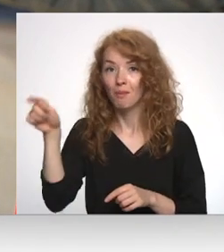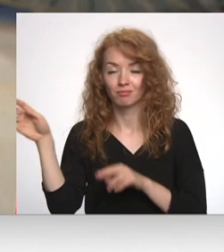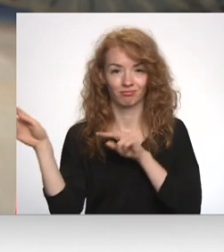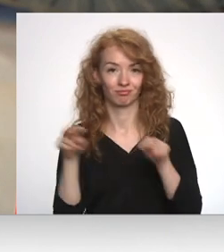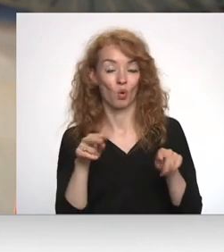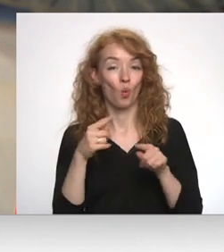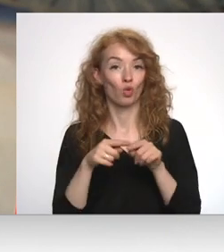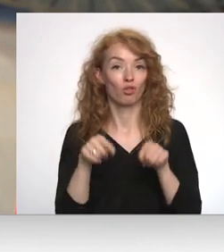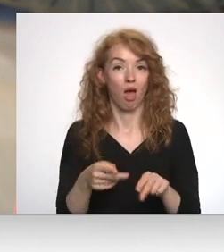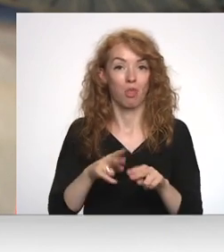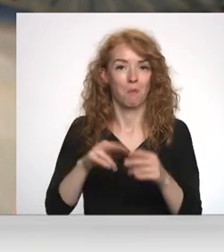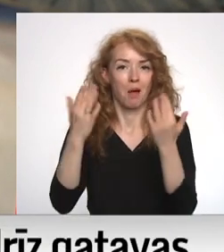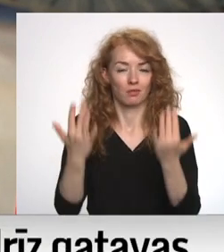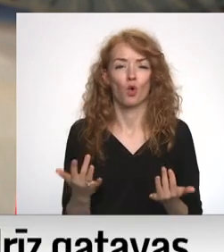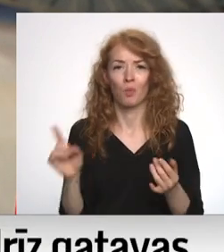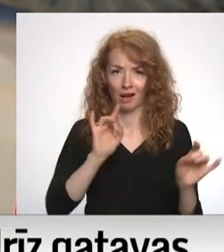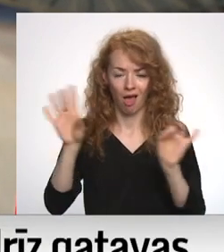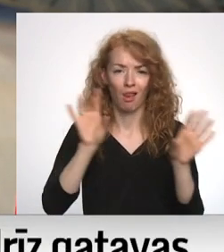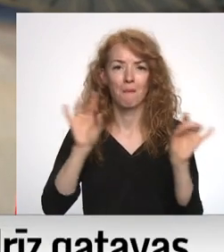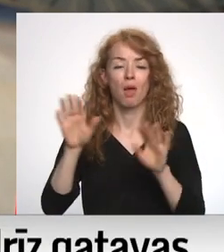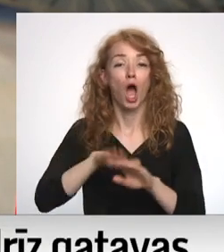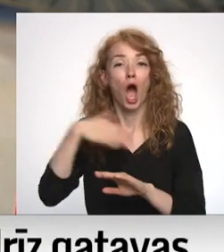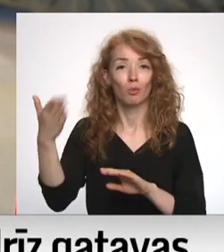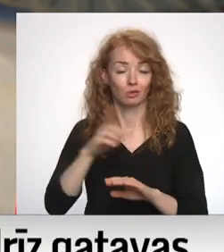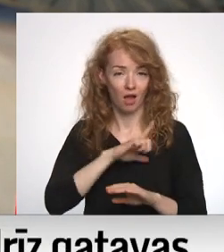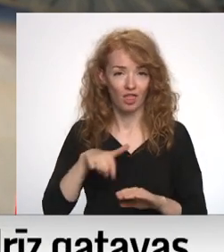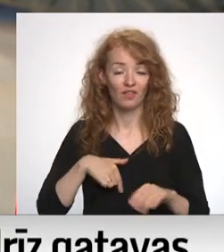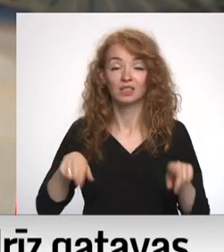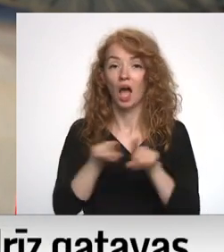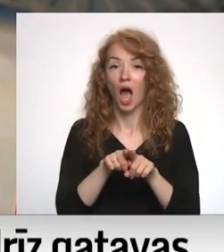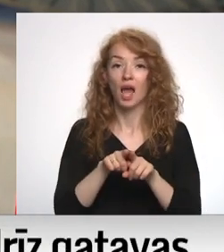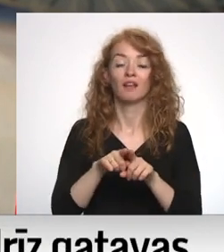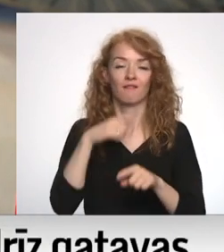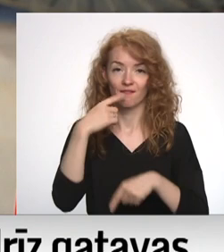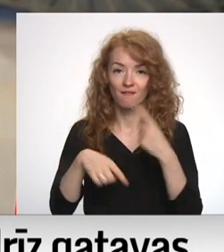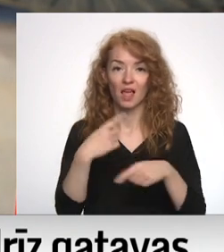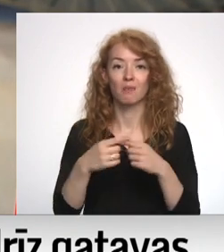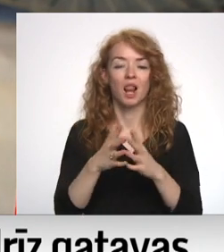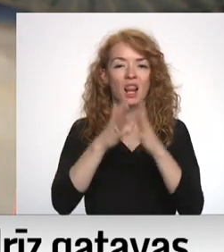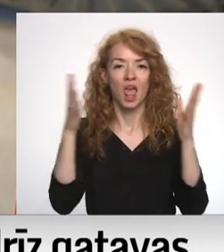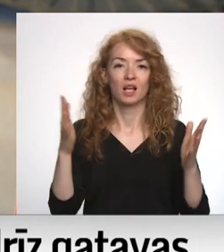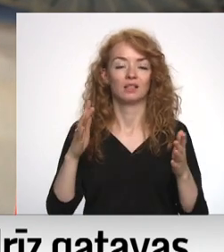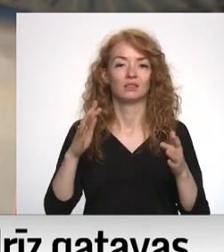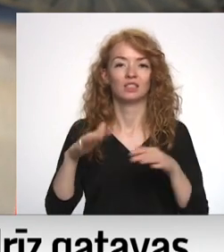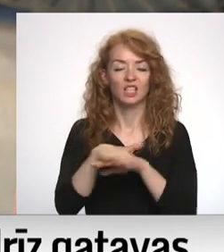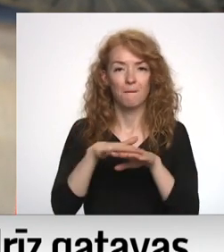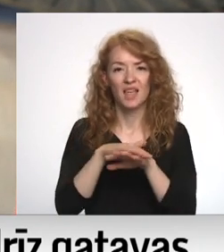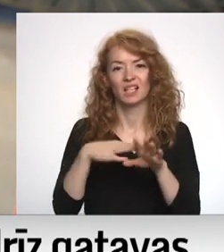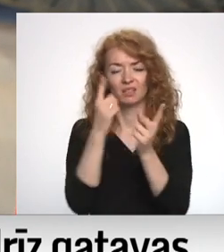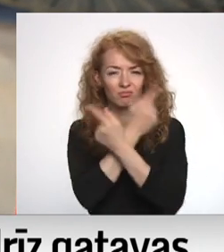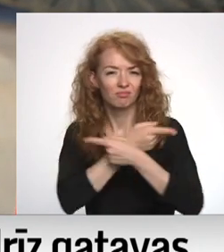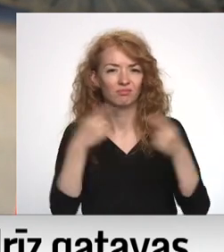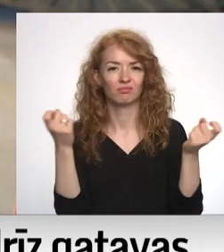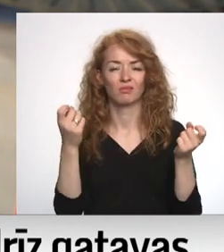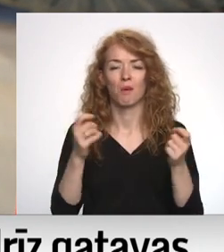ka šādi pasākumi gan tiek reklamēti ārpus Latvijas, gan arī nāk parasti līdz ar tādu lielu arī sociālo tīklu kampaņu, ko